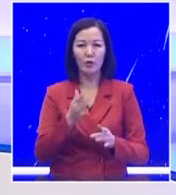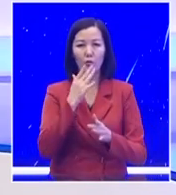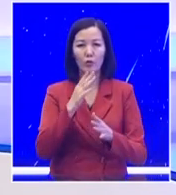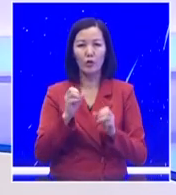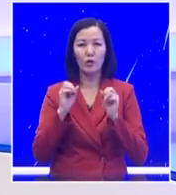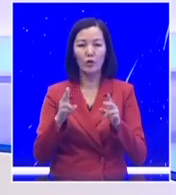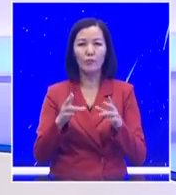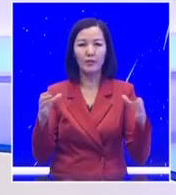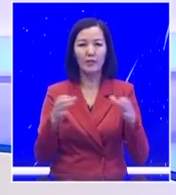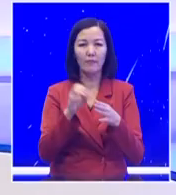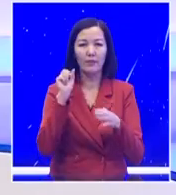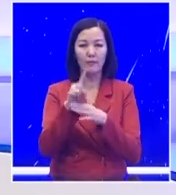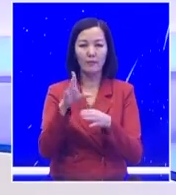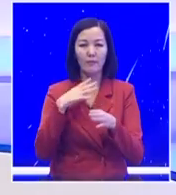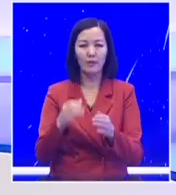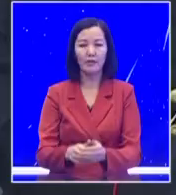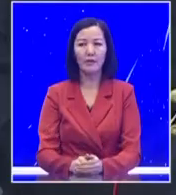комитетіне тиісті тапсырма берді.